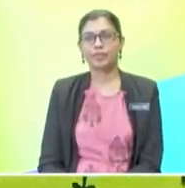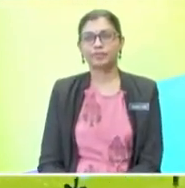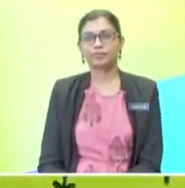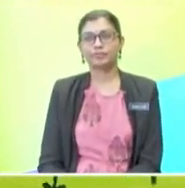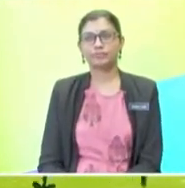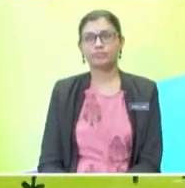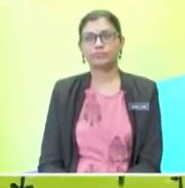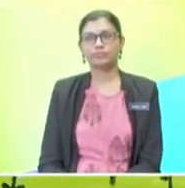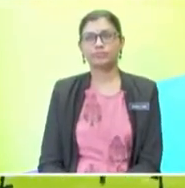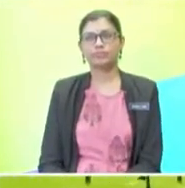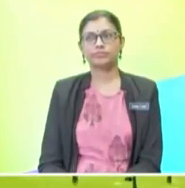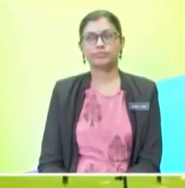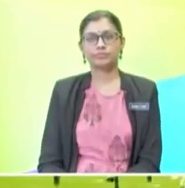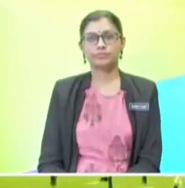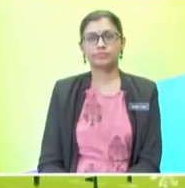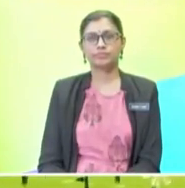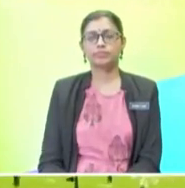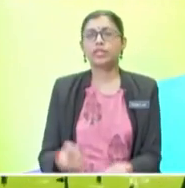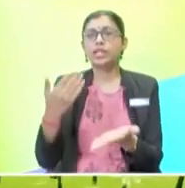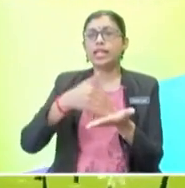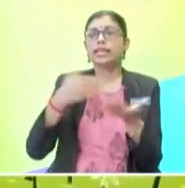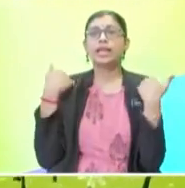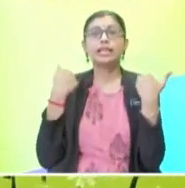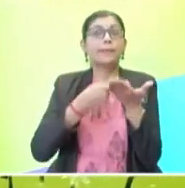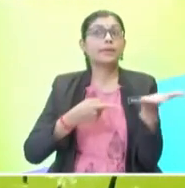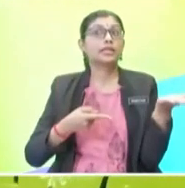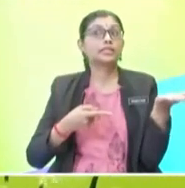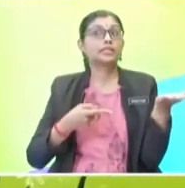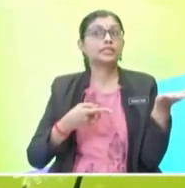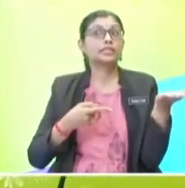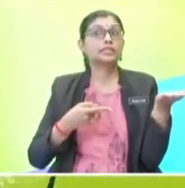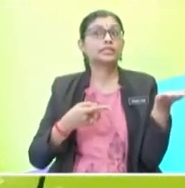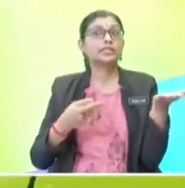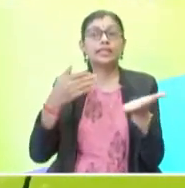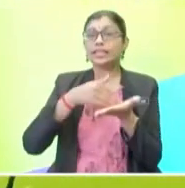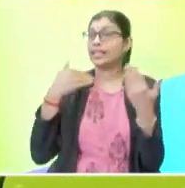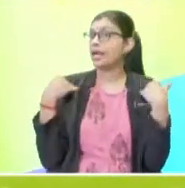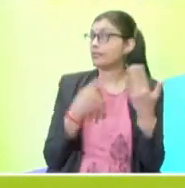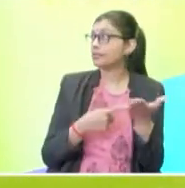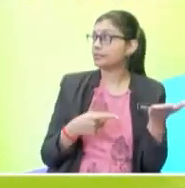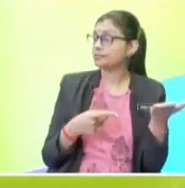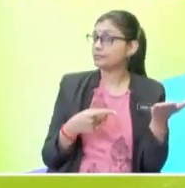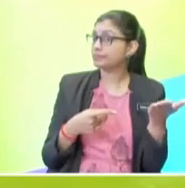lagi boleh kongsi dengan cikgu? Apa yang anda nampak aktiviti dalam gambar tersebut? Okey, Fatimah, silakan Fatimah.